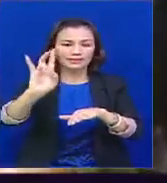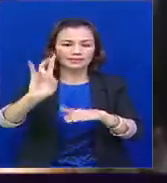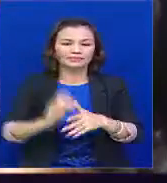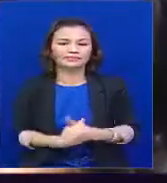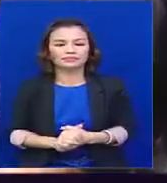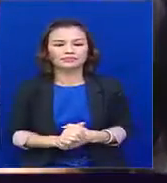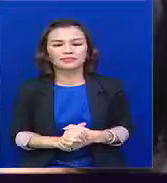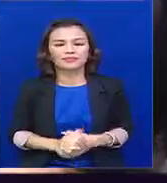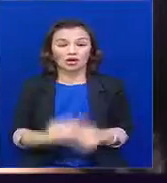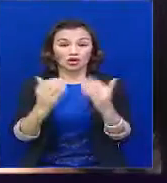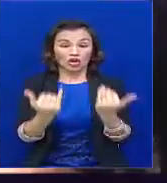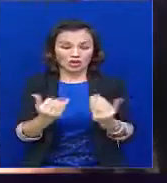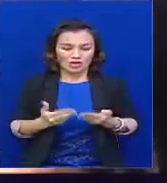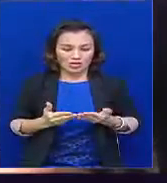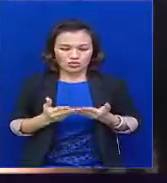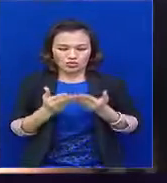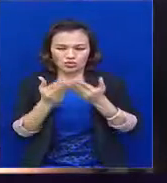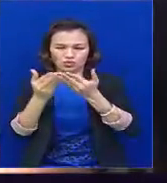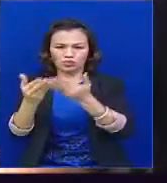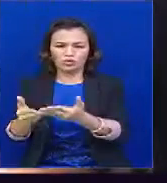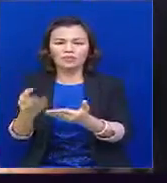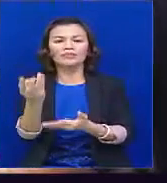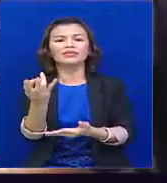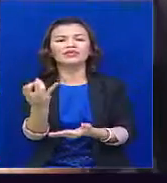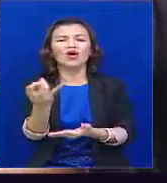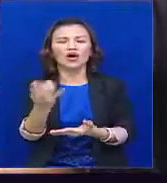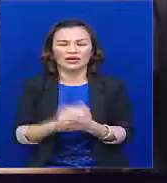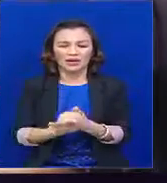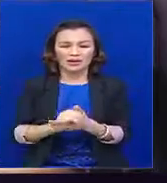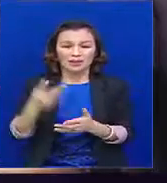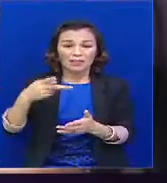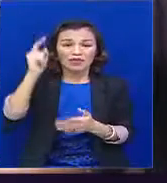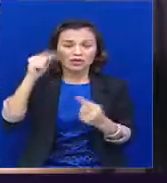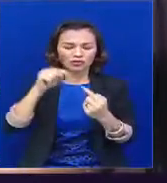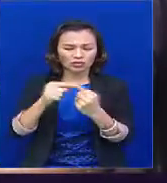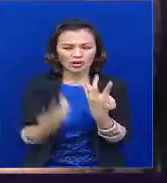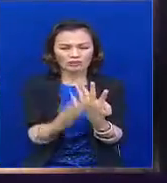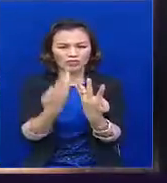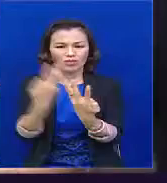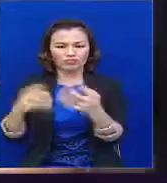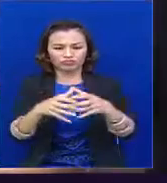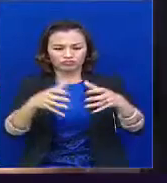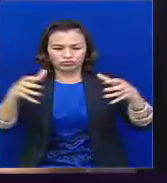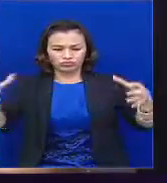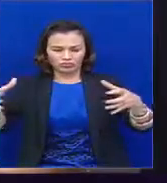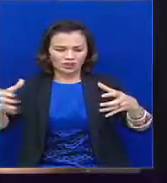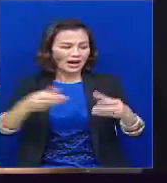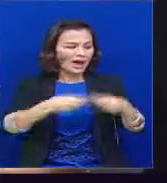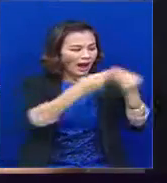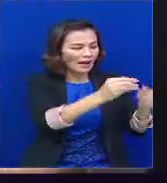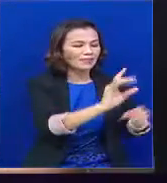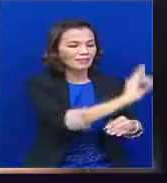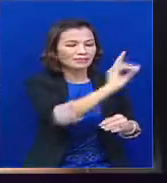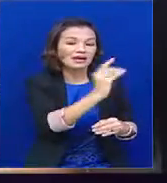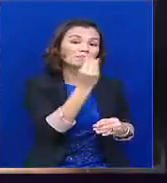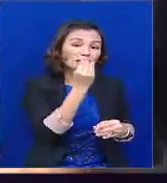เนี่ยการสัญจรทางน้ำลดน้อยลงการใช้ประโยชน์จากผักตบชวาในเรื่องของการเป็นอาหารสัตว์ลดน้อยลงการ